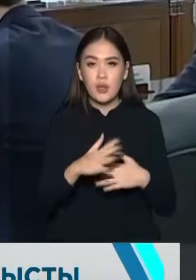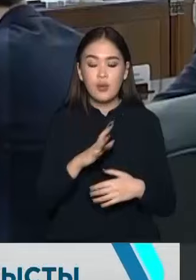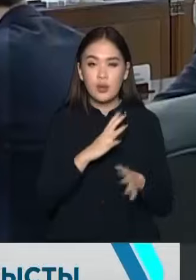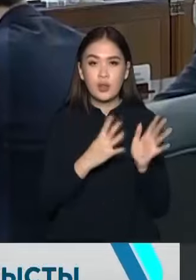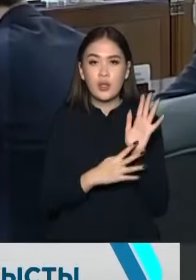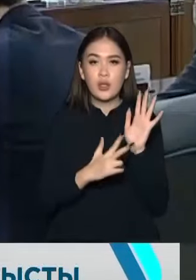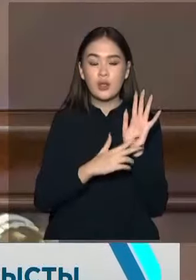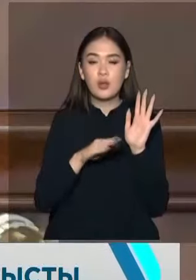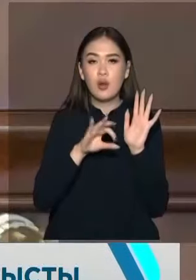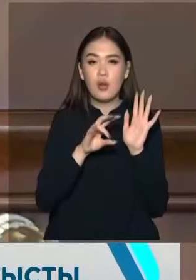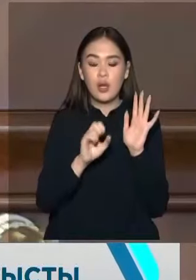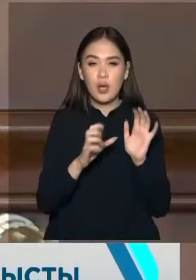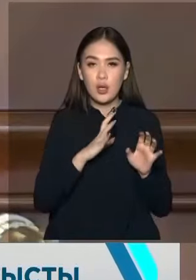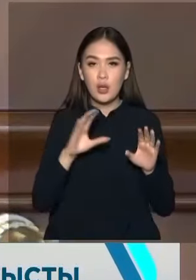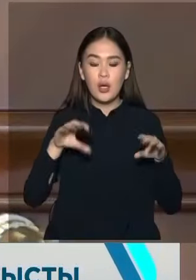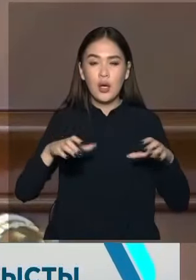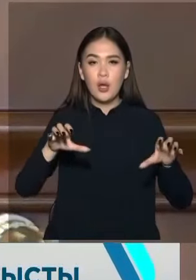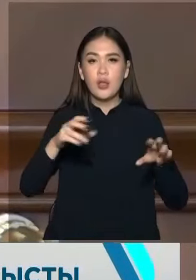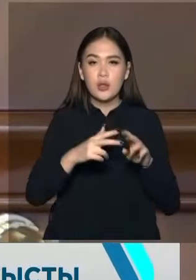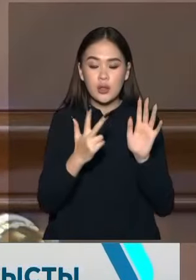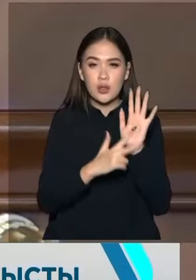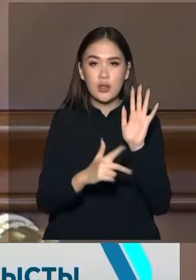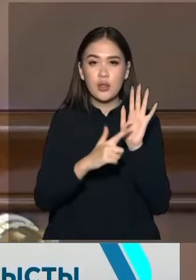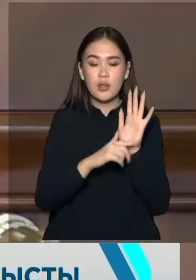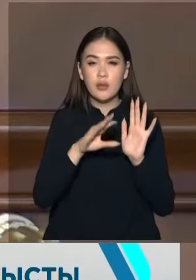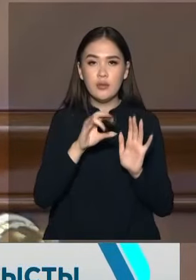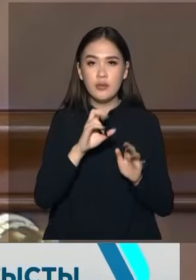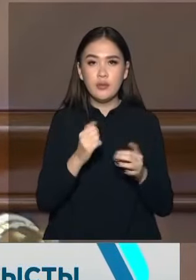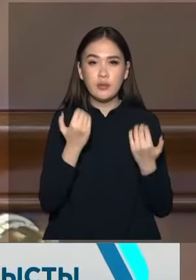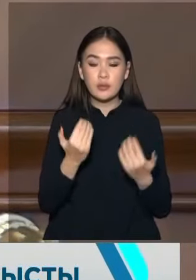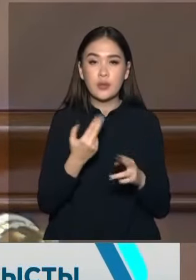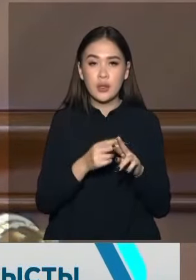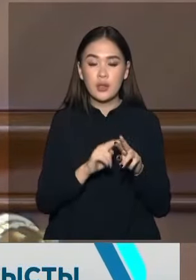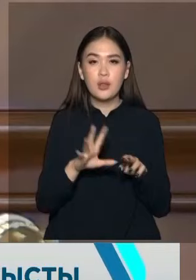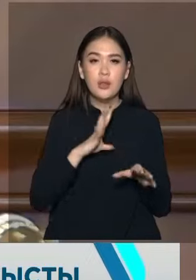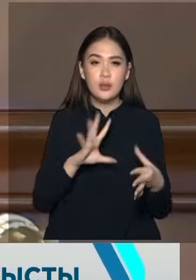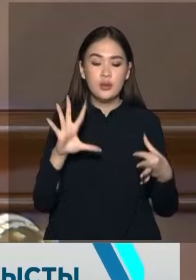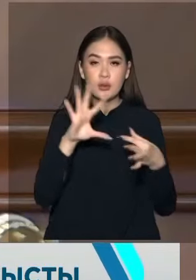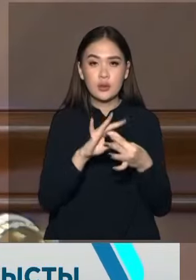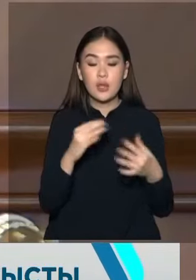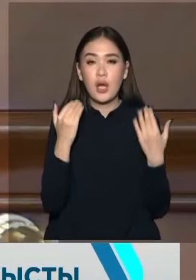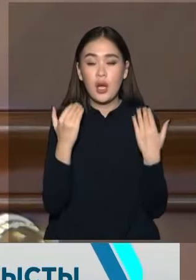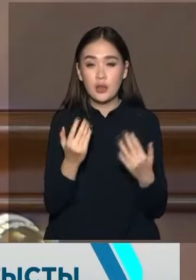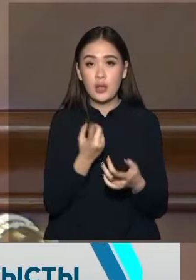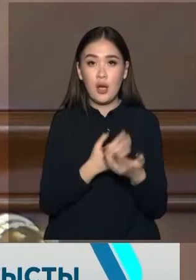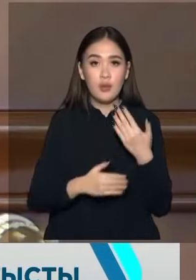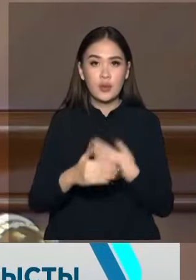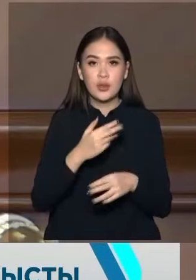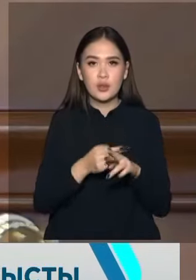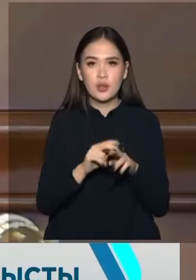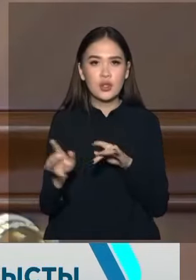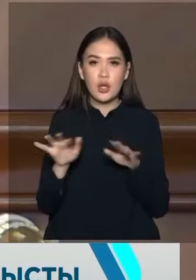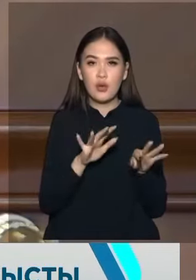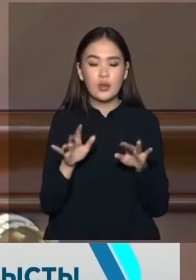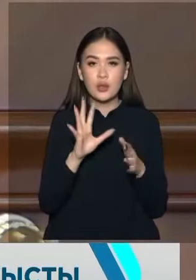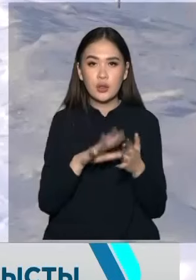мың тонналық қойма салу жоспарланып, соның 87 мың тоннасы қазірдің өзінде іске қосылды. Дегенмен бұл бағыттағы шаруаны әлі